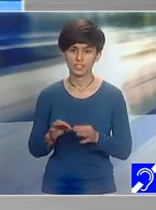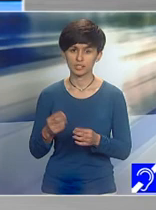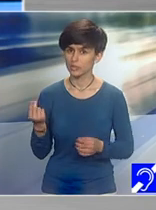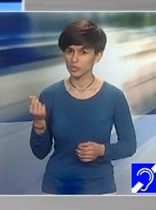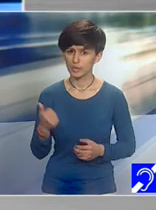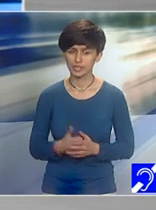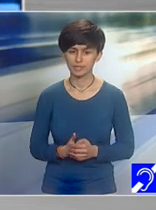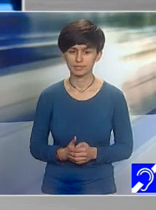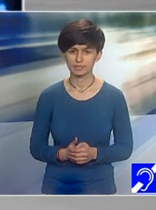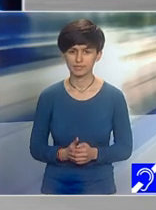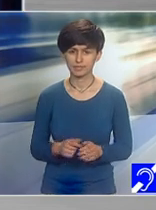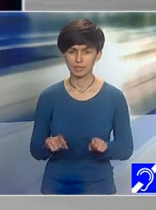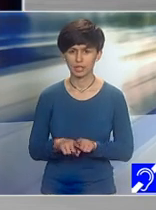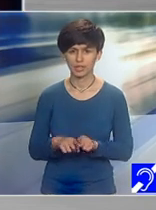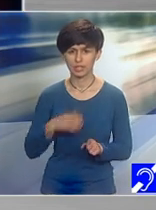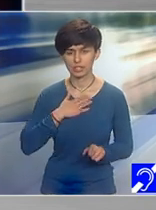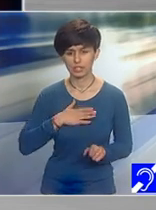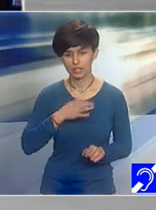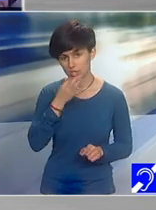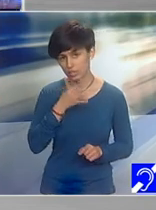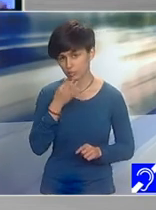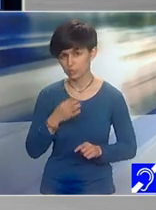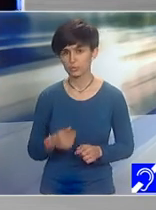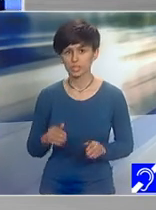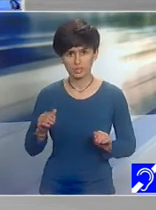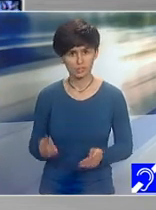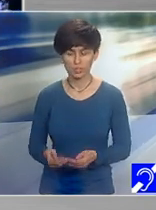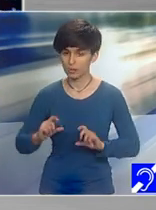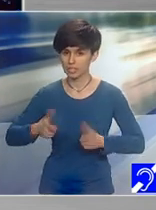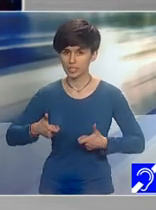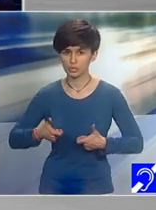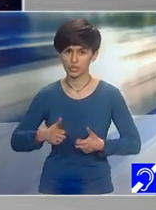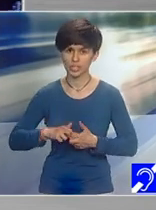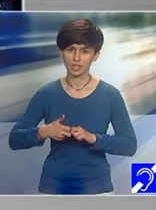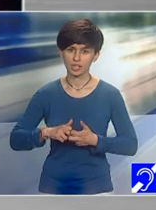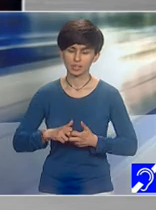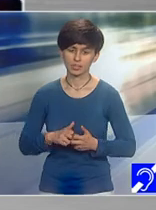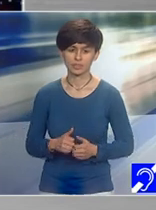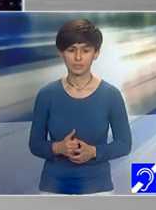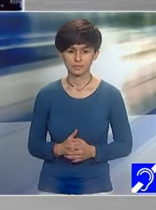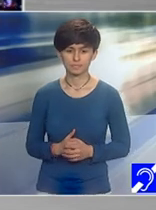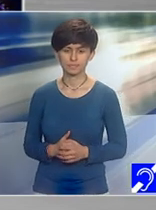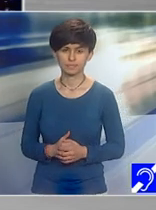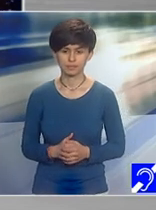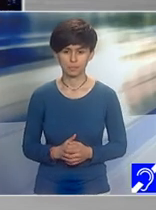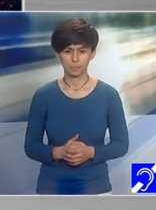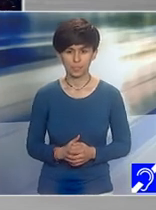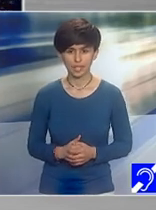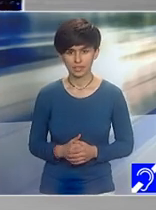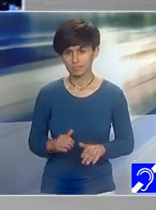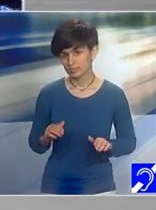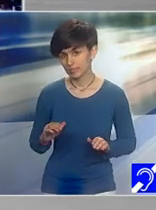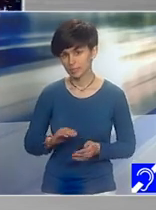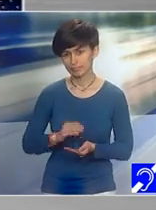meu, groapa de gunoi a județului are probleme. S-au îngropat în acea groapă de gunoi o grămadă de bani,